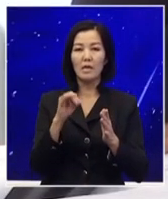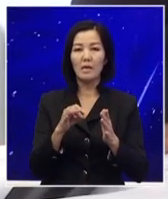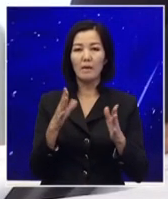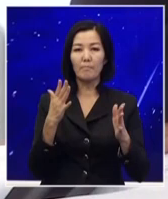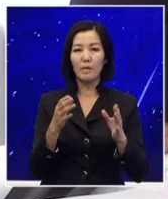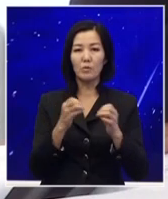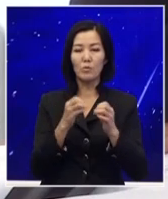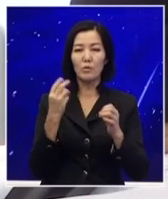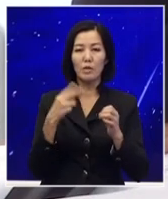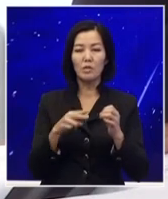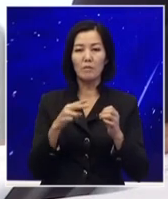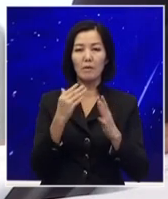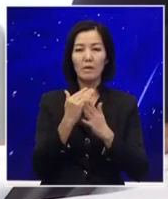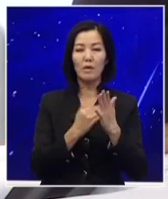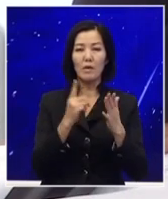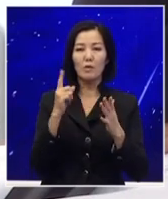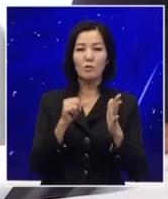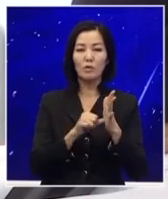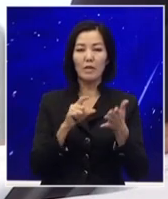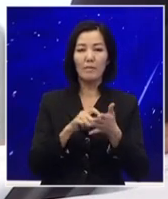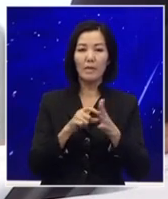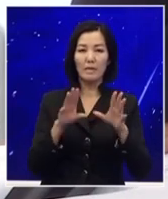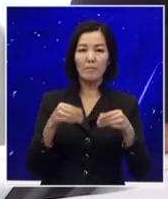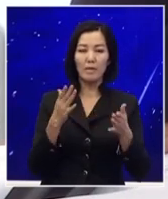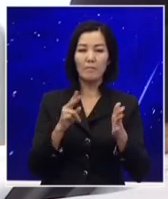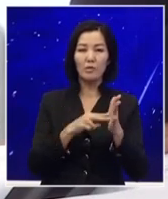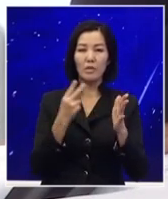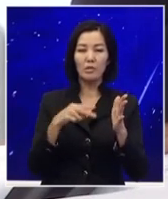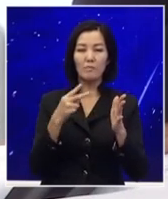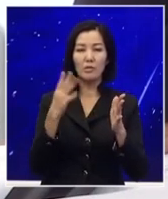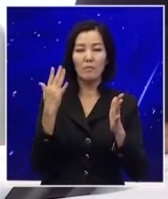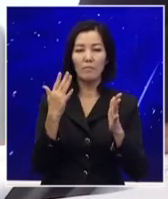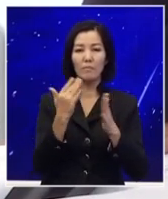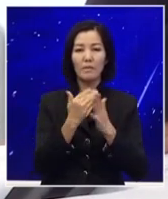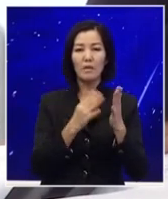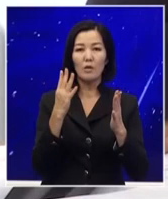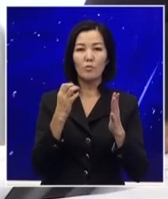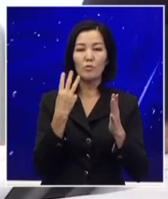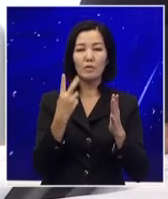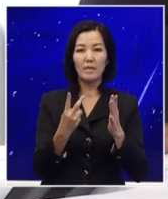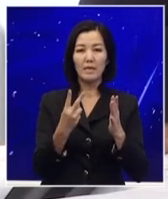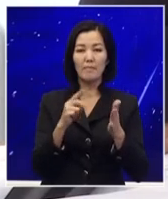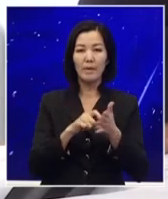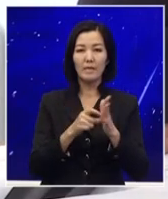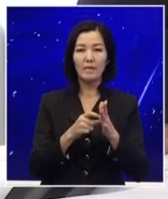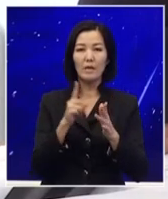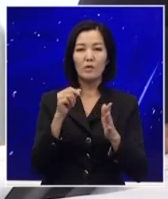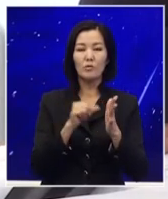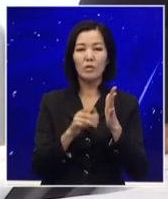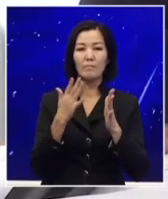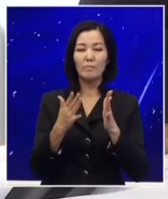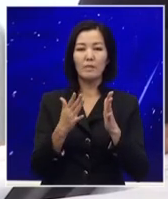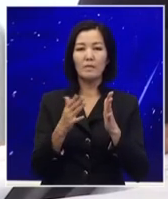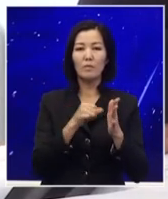бағдарламасы арқылы біз биыл 106 пәтер береміз деп отырмыз. 7-20 жыл бағдарламасы арқылы 402 пәтер. Қалған 565 пәтерді